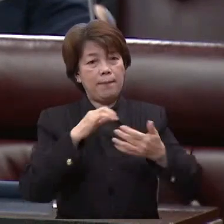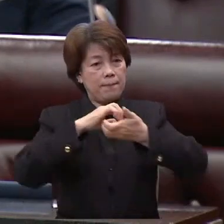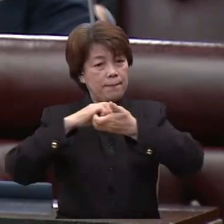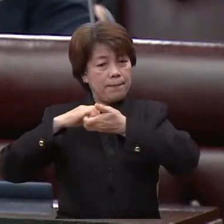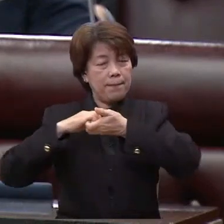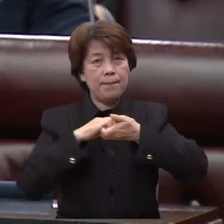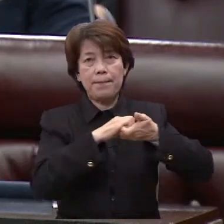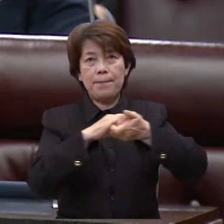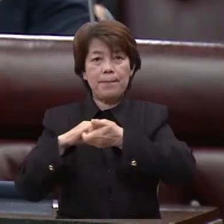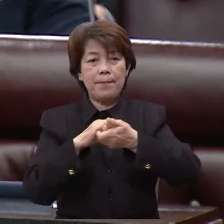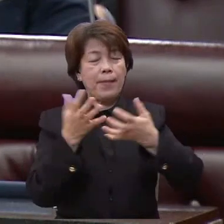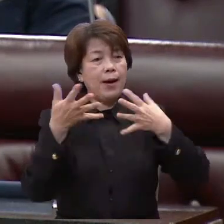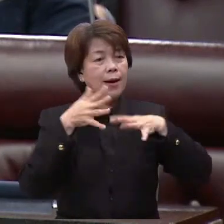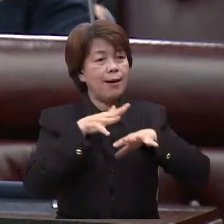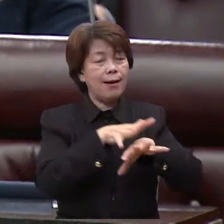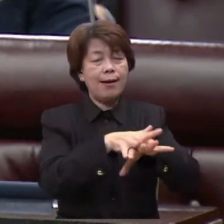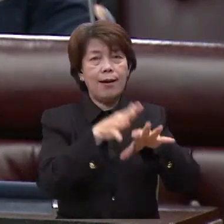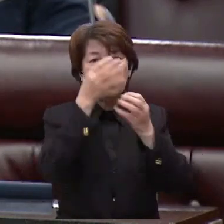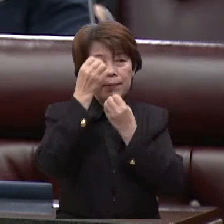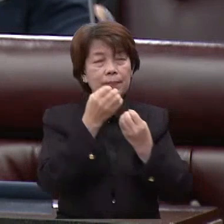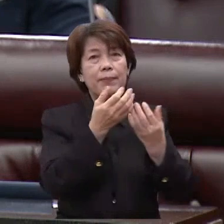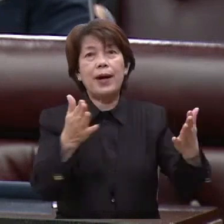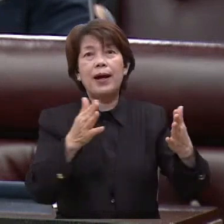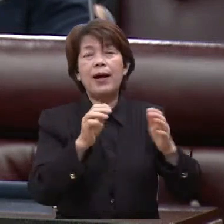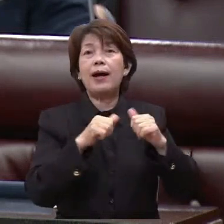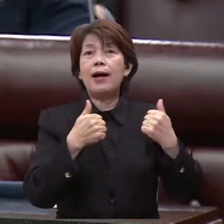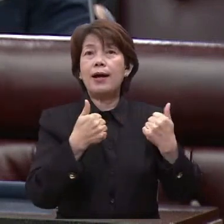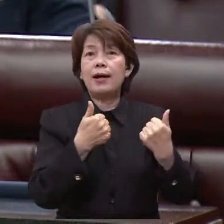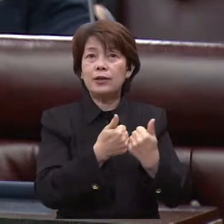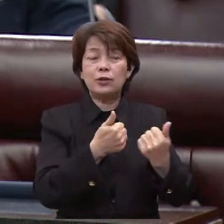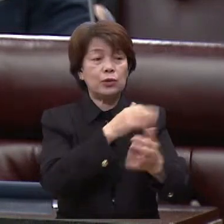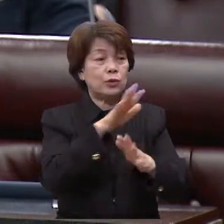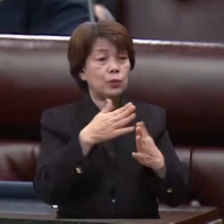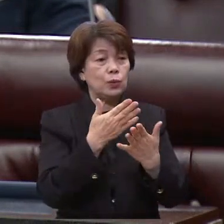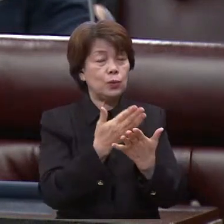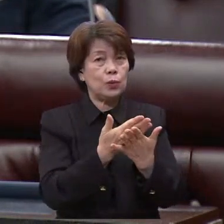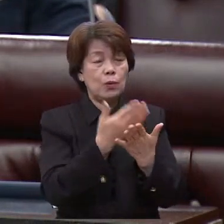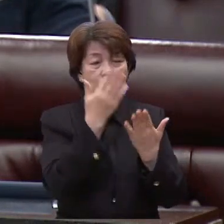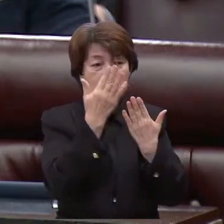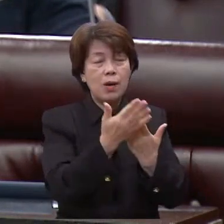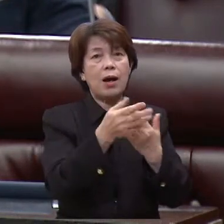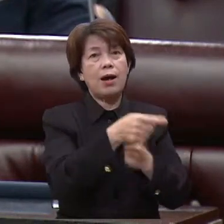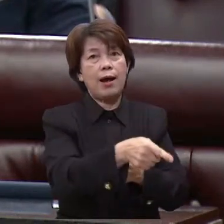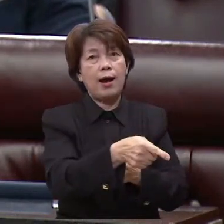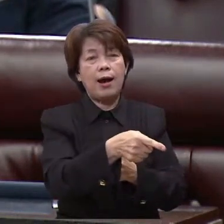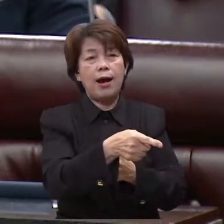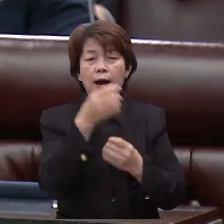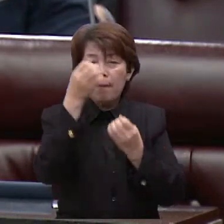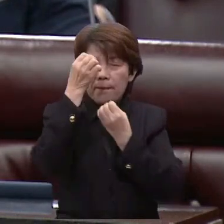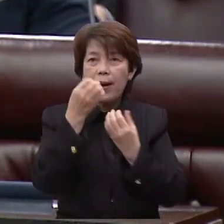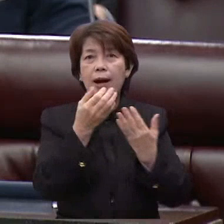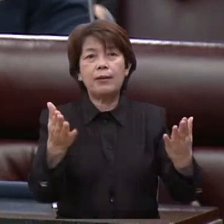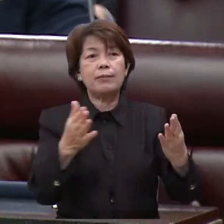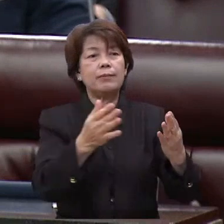mengintegrasikan maklumat daripada berbagai agensi seperti berikut pertama maklumat asas